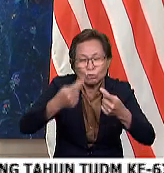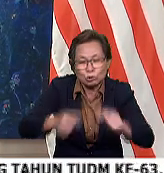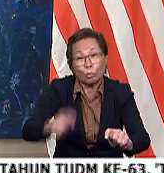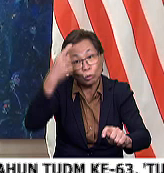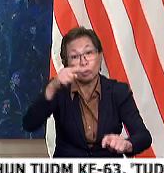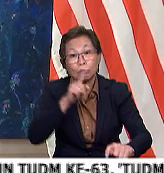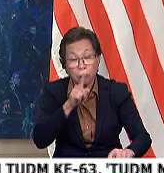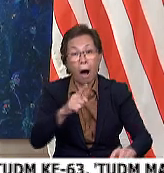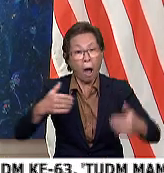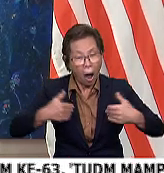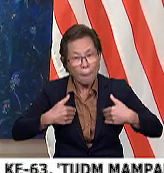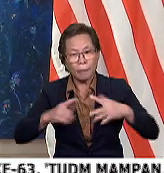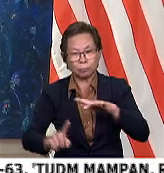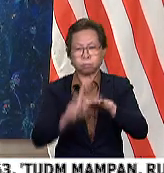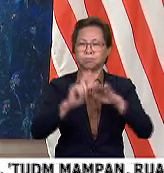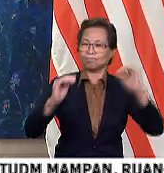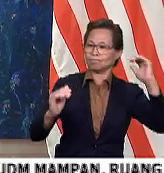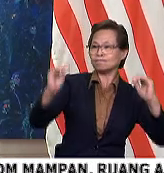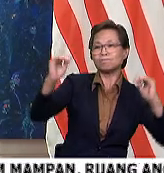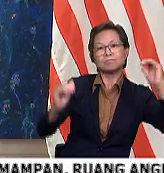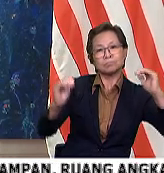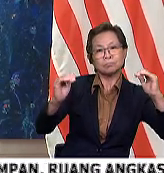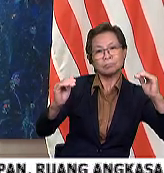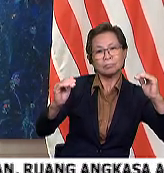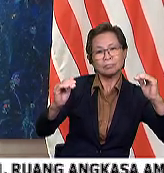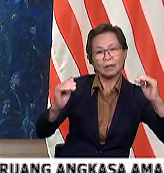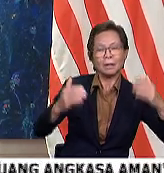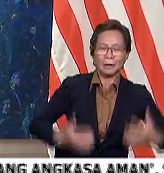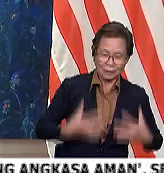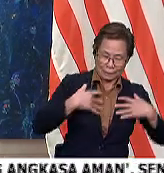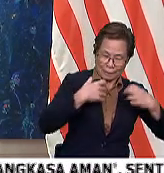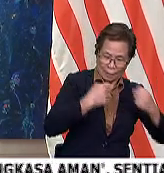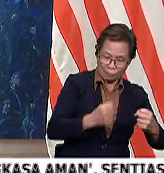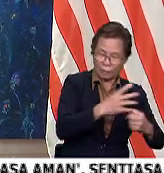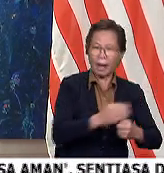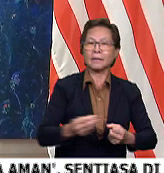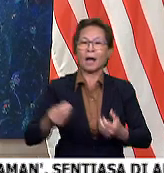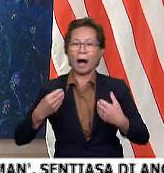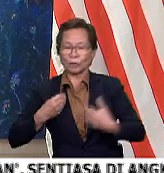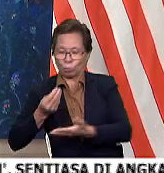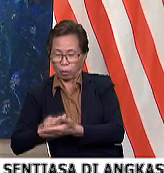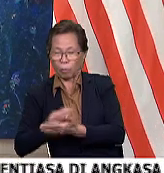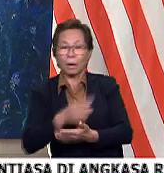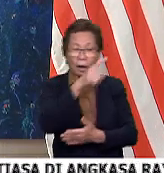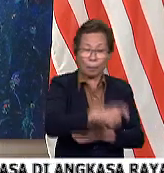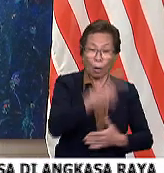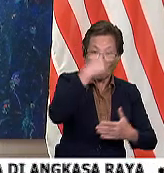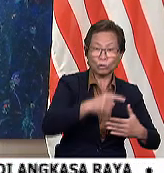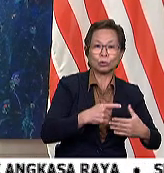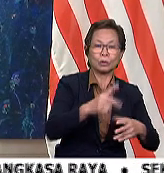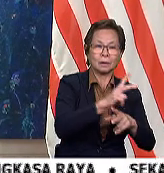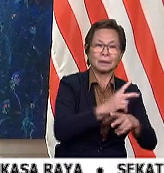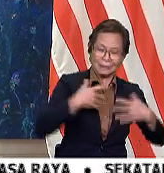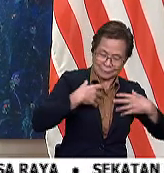memastikan wujud keseimbangan antara life and livelihood yaitu Kepulauan untuk